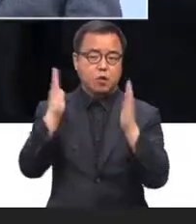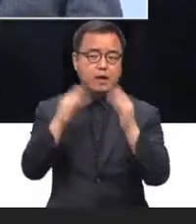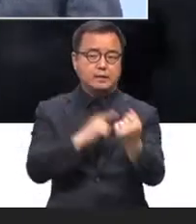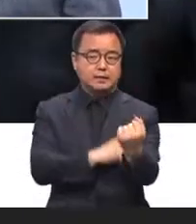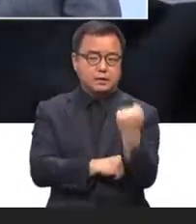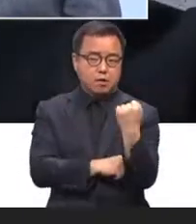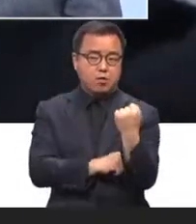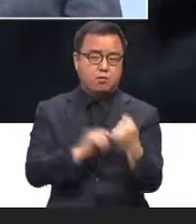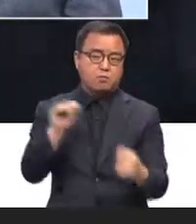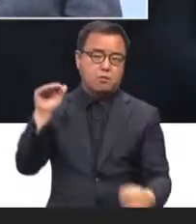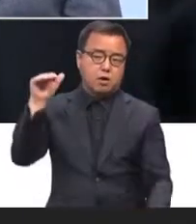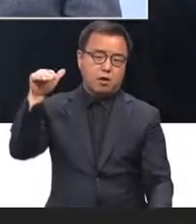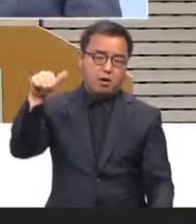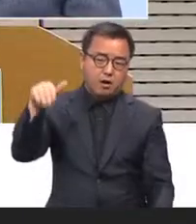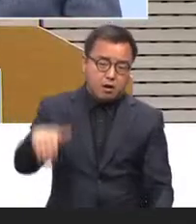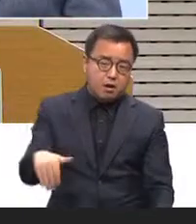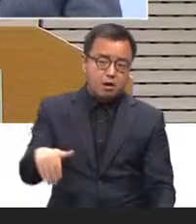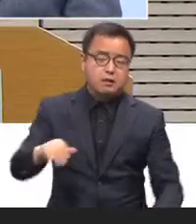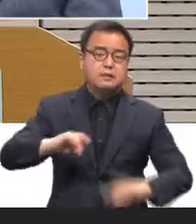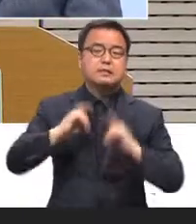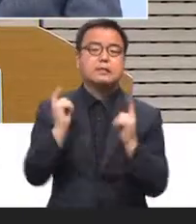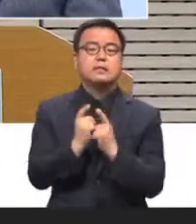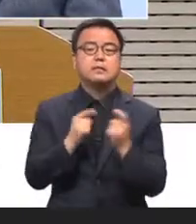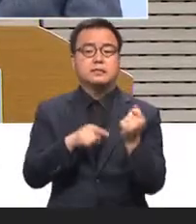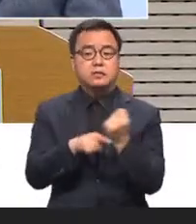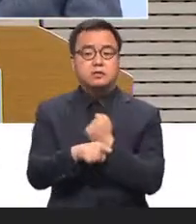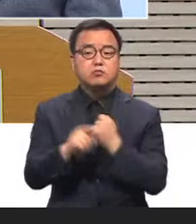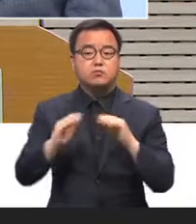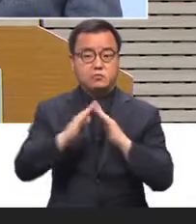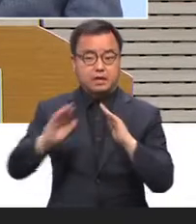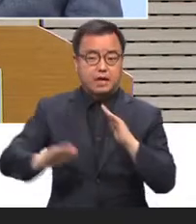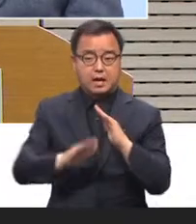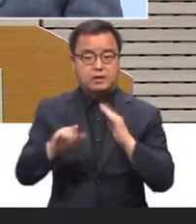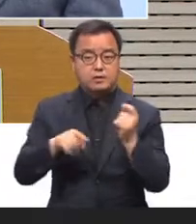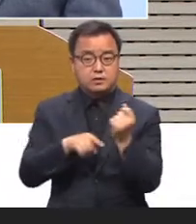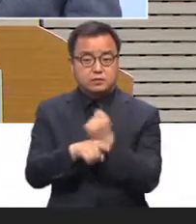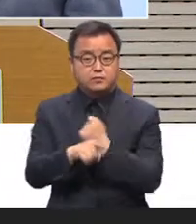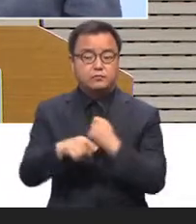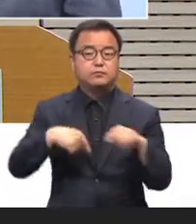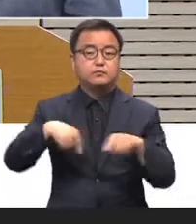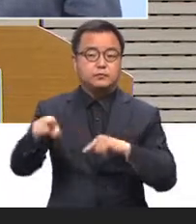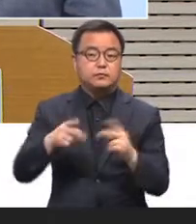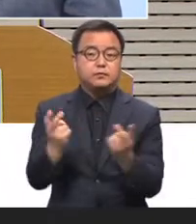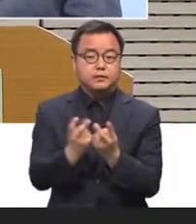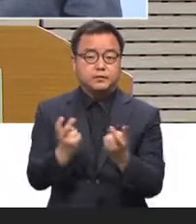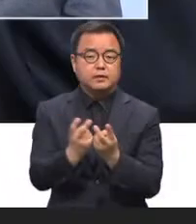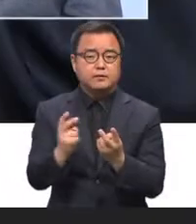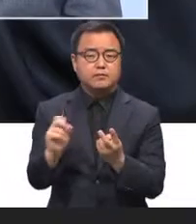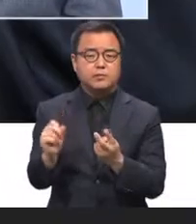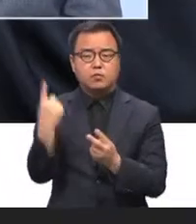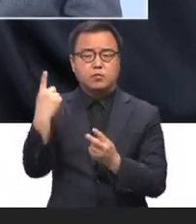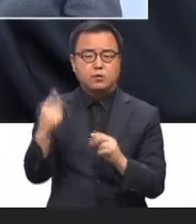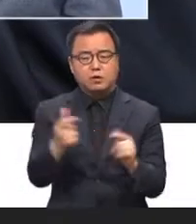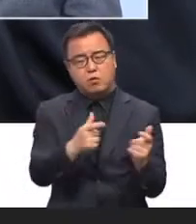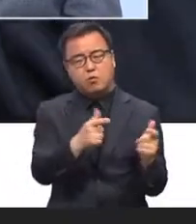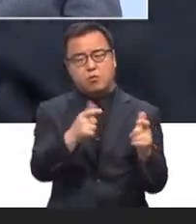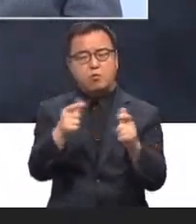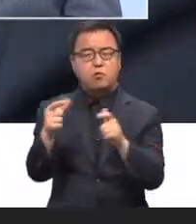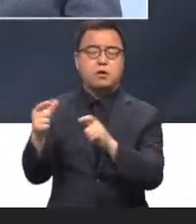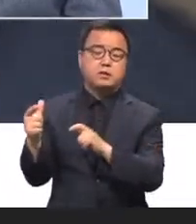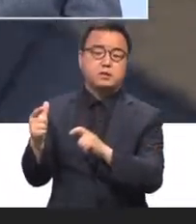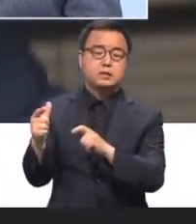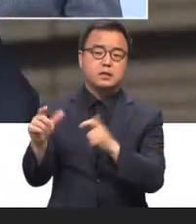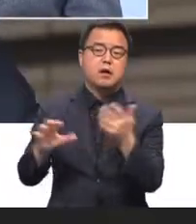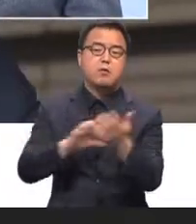부분은 개인 요인이 라든지 가족 요인들의 어떤지 또 정책적 요인 이라든지 아가 지은이 복합적으로 그